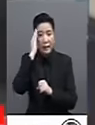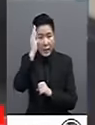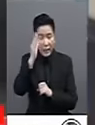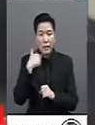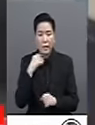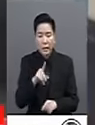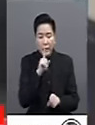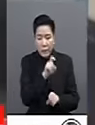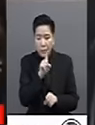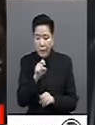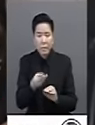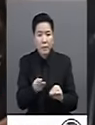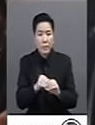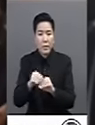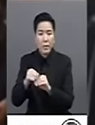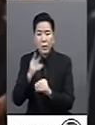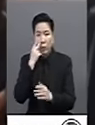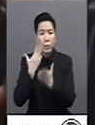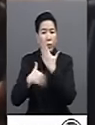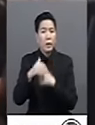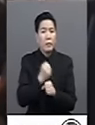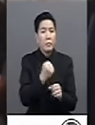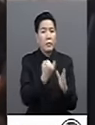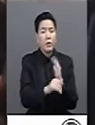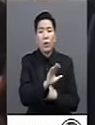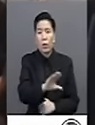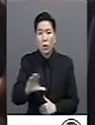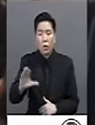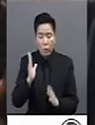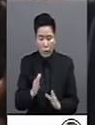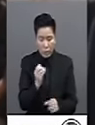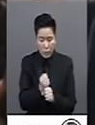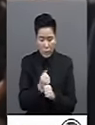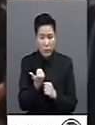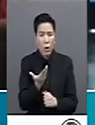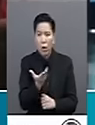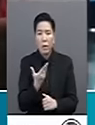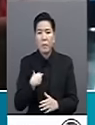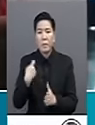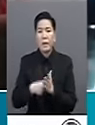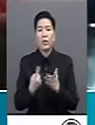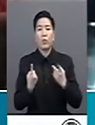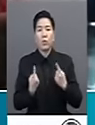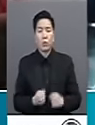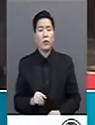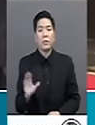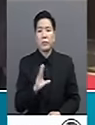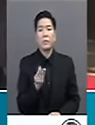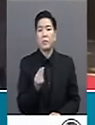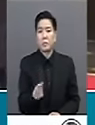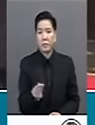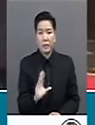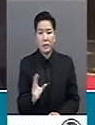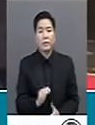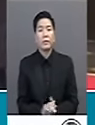5ปากแล้วก็รอผลการตรวจประวัติของผู้ต้องหาด้วยพนักงานสอบสวนได้ขอคัดค้านการให้ประกันตัวผู้ต้องหาค่ะ